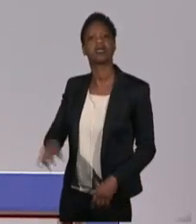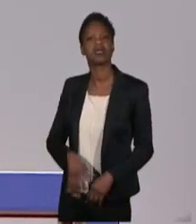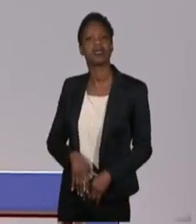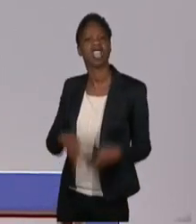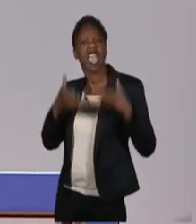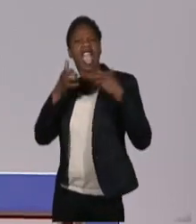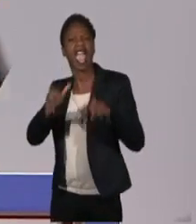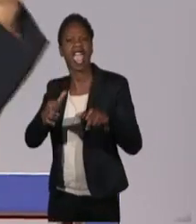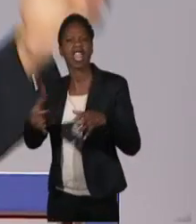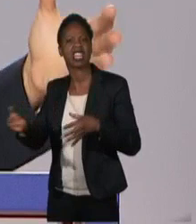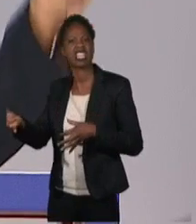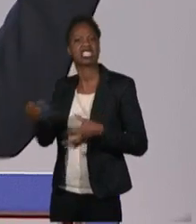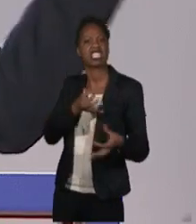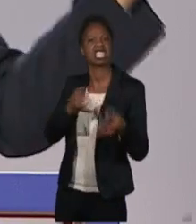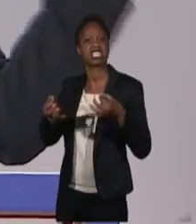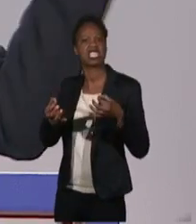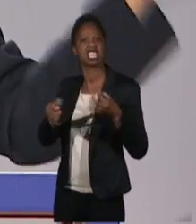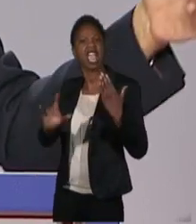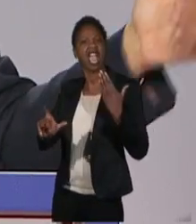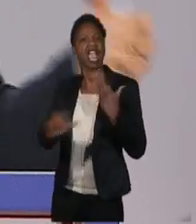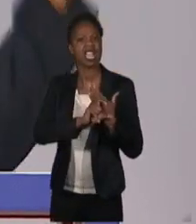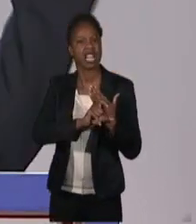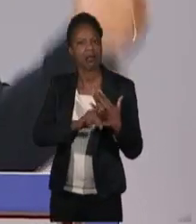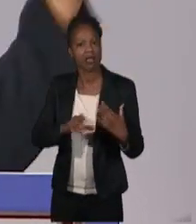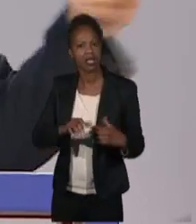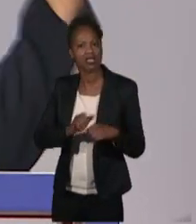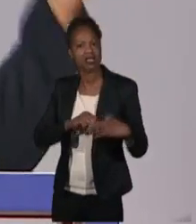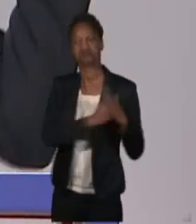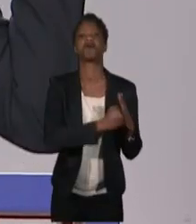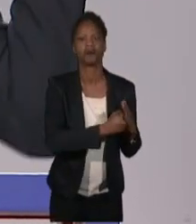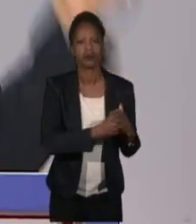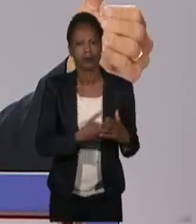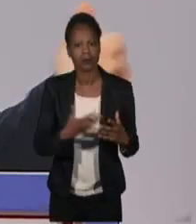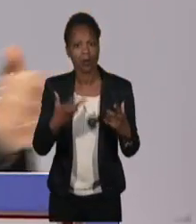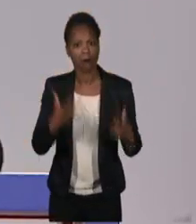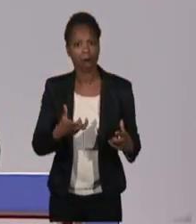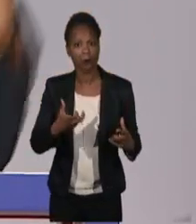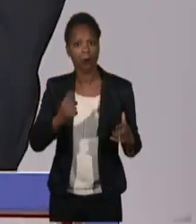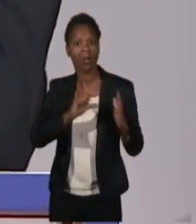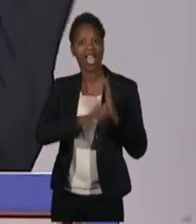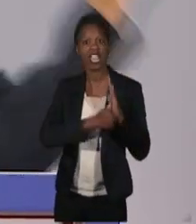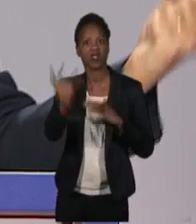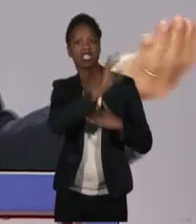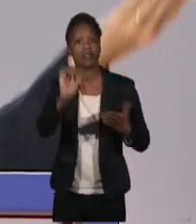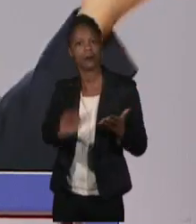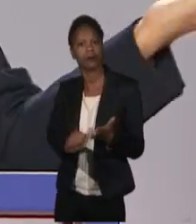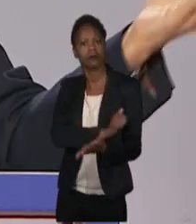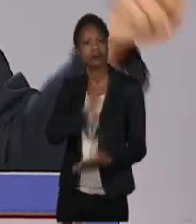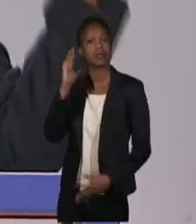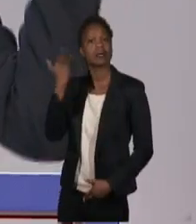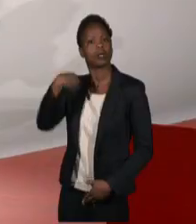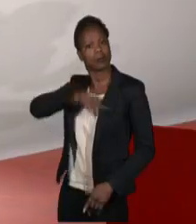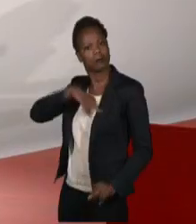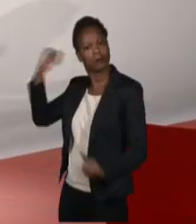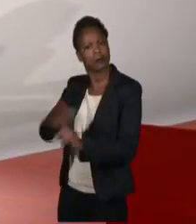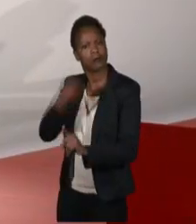haine de l'islamisme, ce nouveau totalitarisme. Il veut détruire ce que nous sommes et c'est pour cela que nous nous battrons